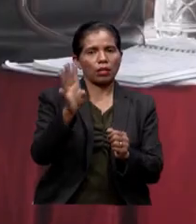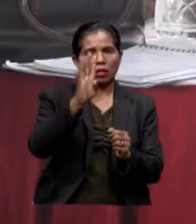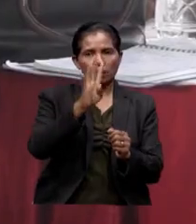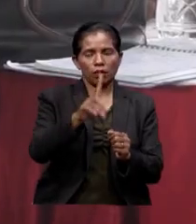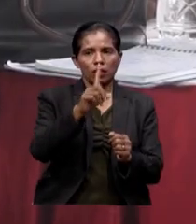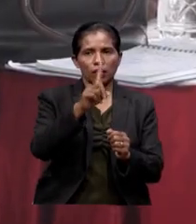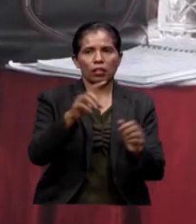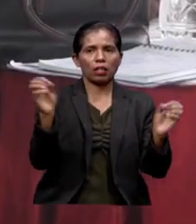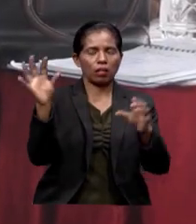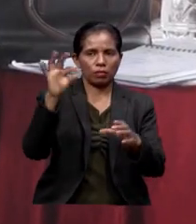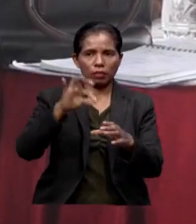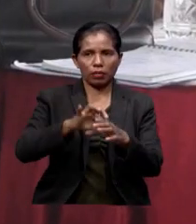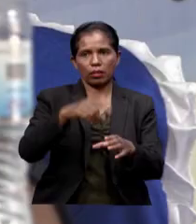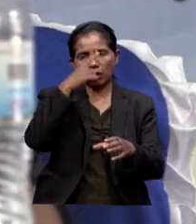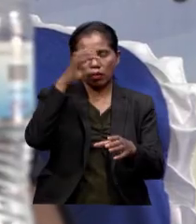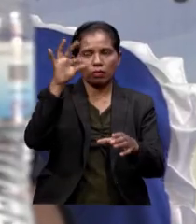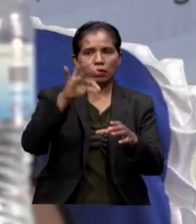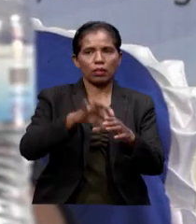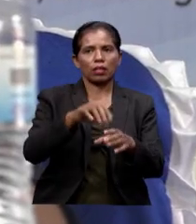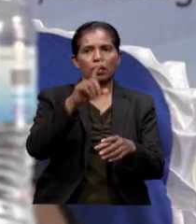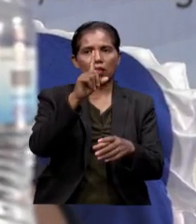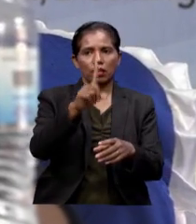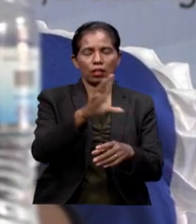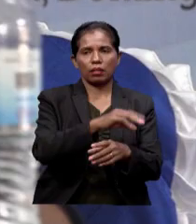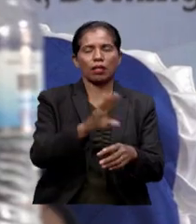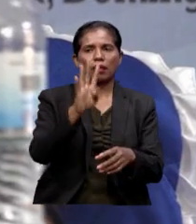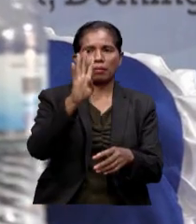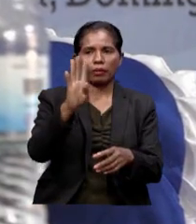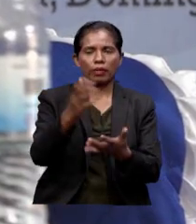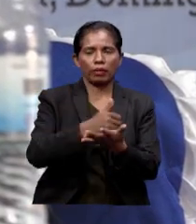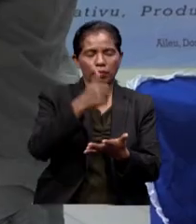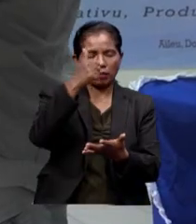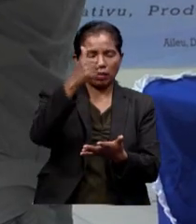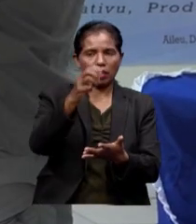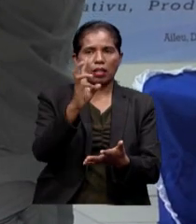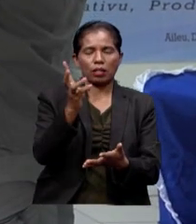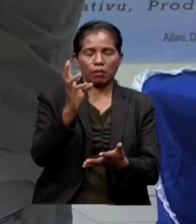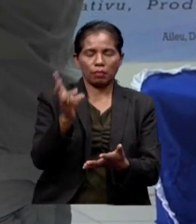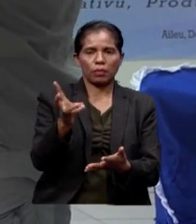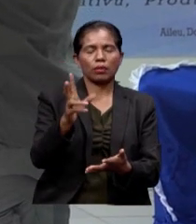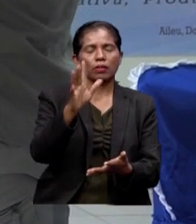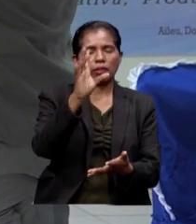ida la tuir votação voto ida nulu no pacote B manan ho voto ne nulu resintolu